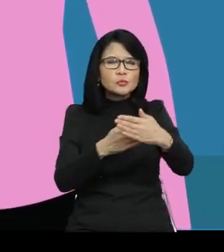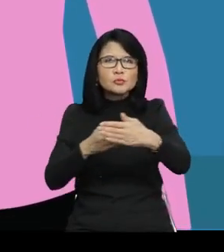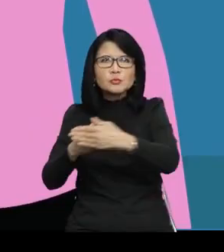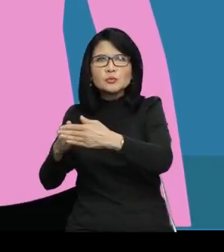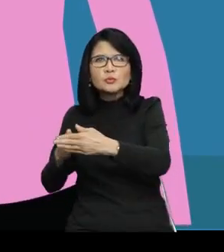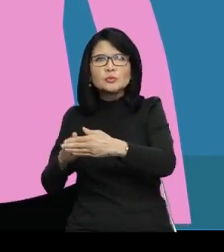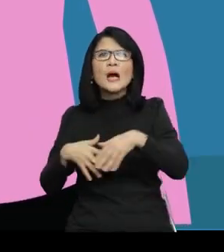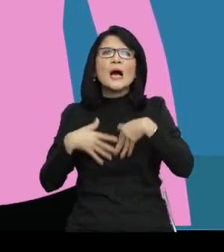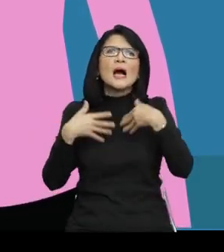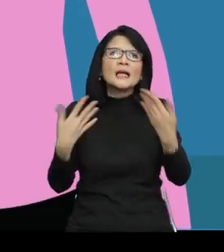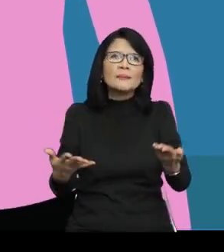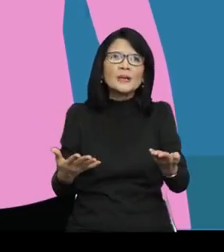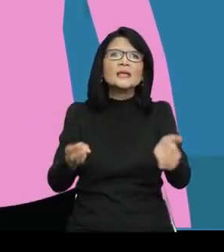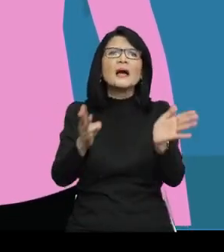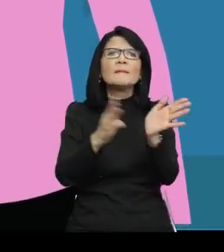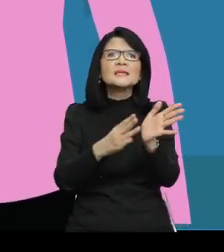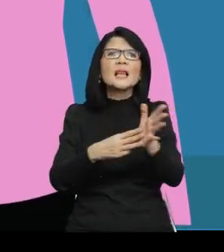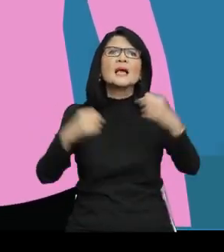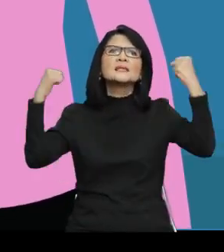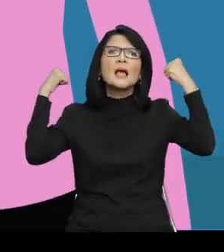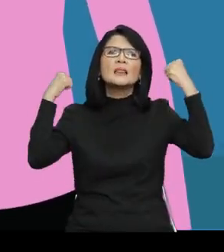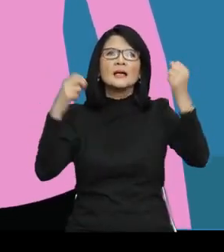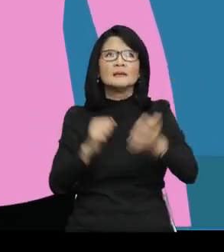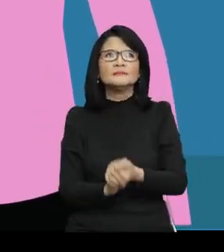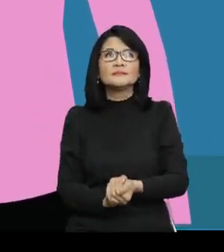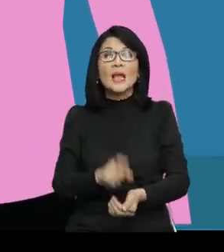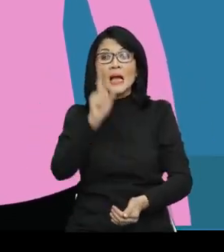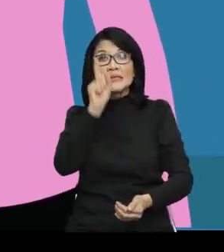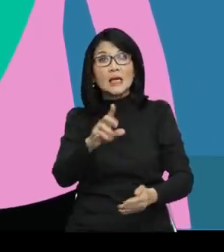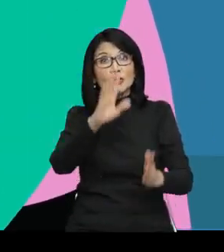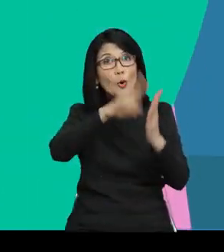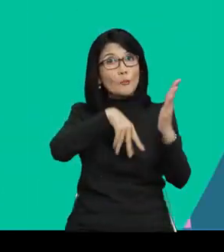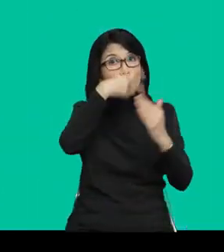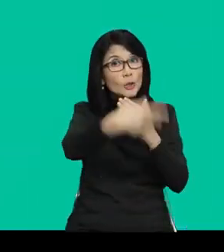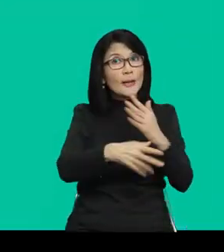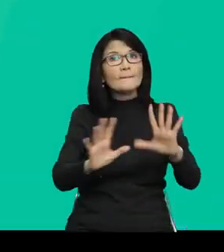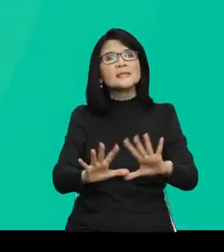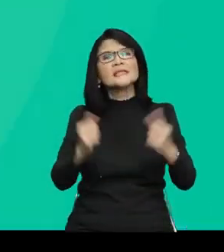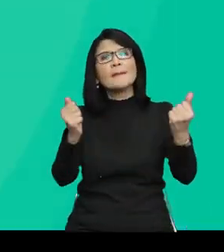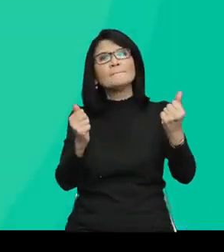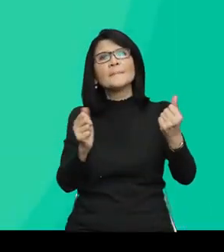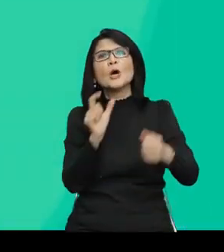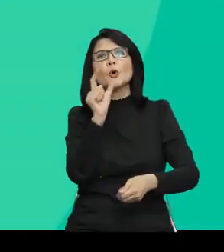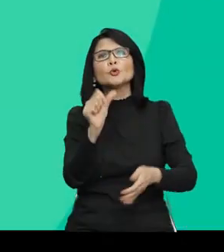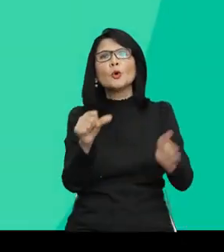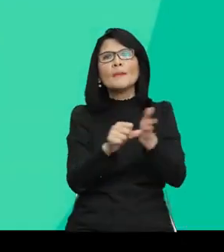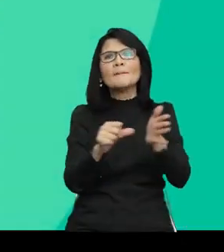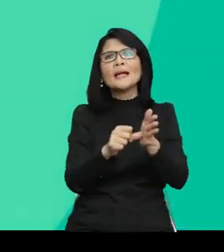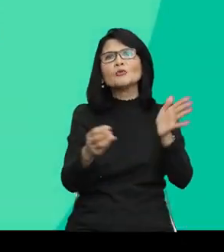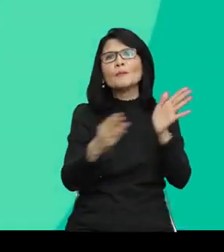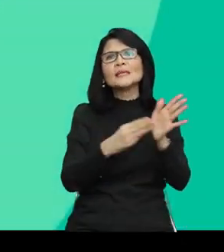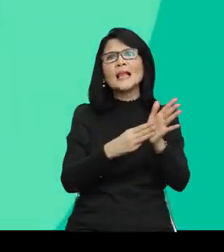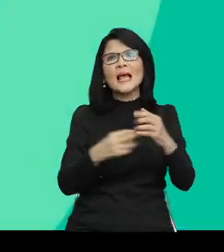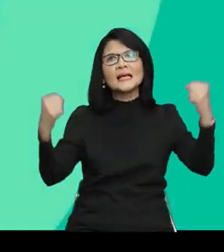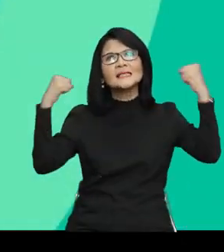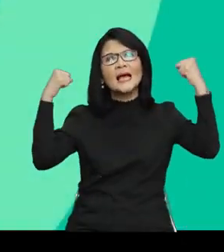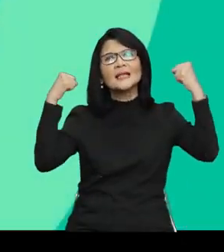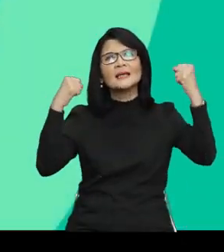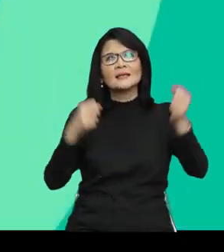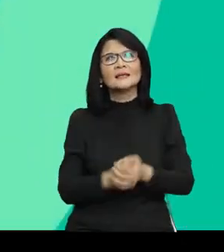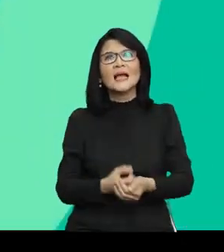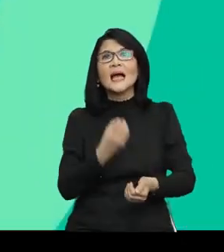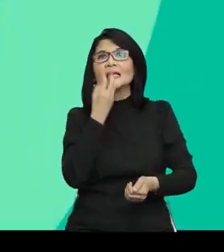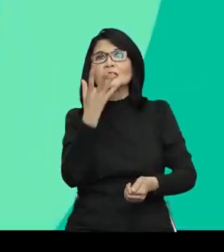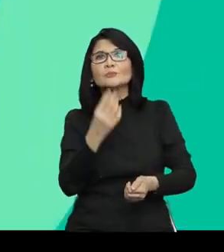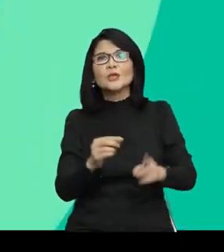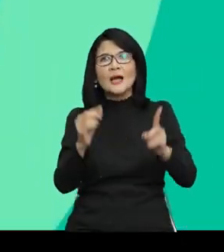yang menyebabkan krisis kesehatan. Sebuah program telah dipersiapkan untuk menangani krisis kesehatan yang